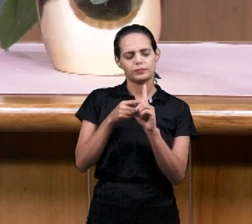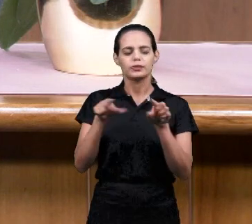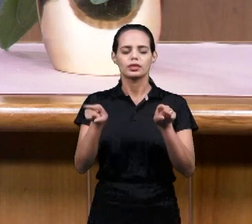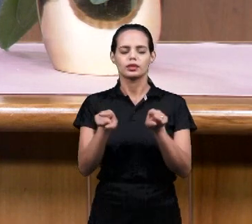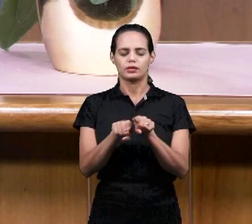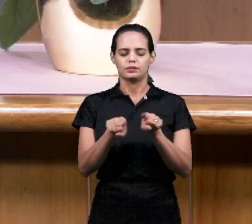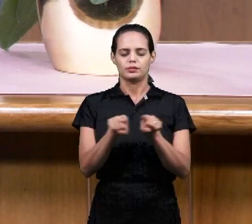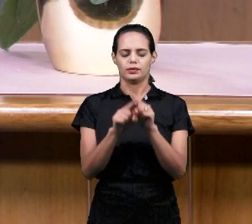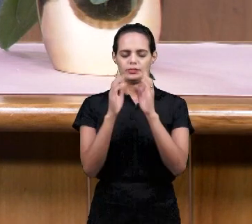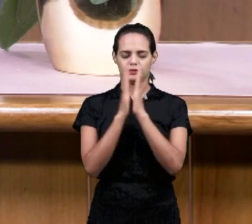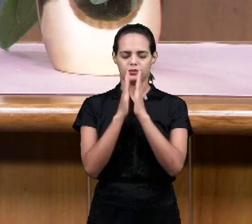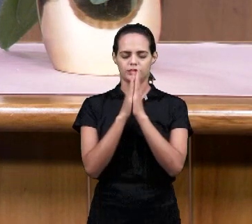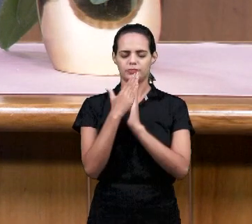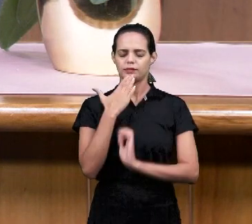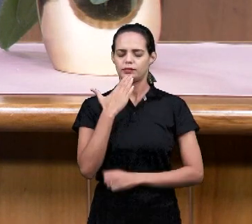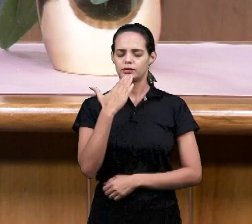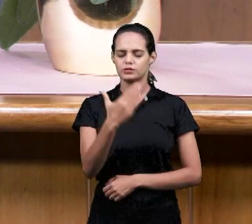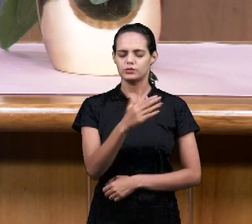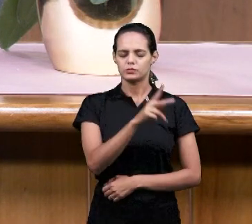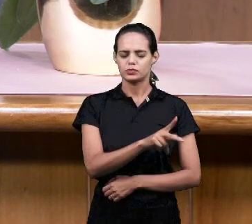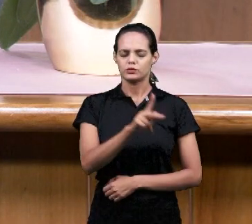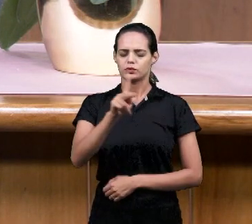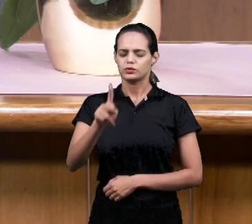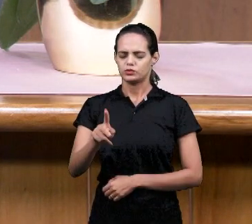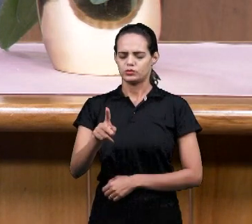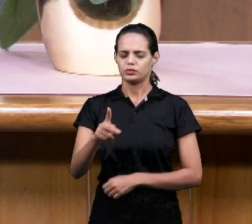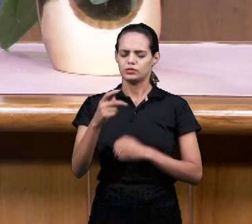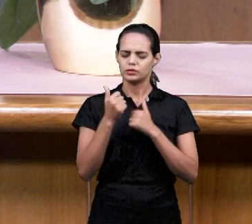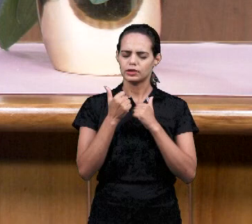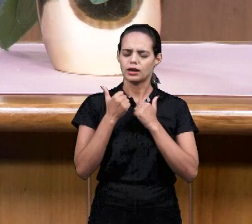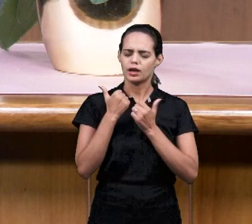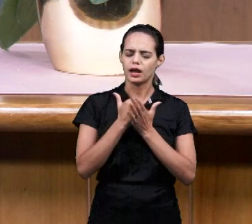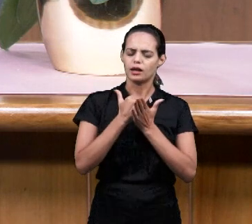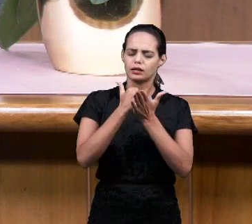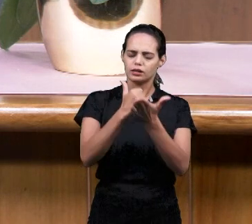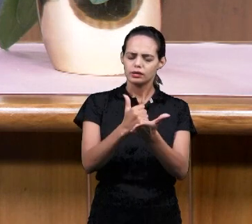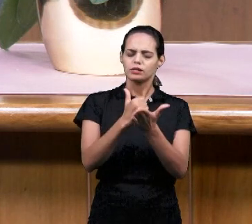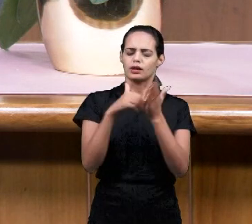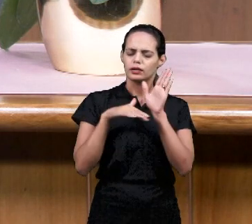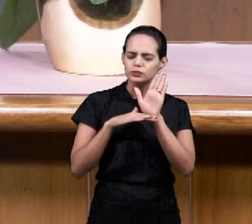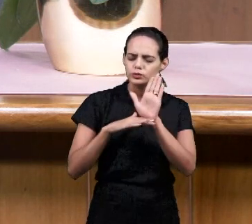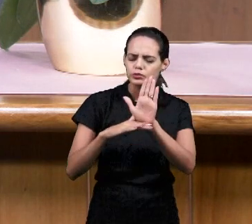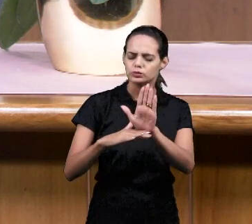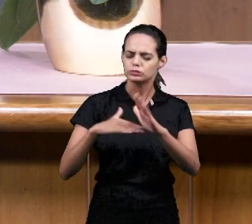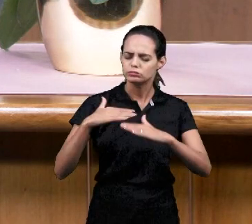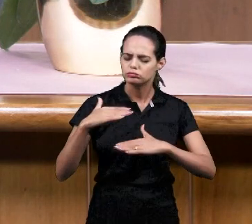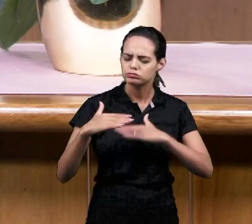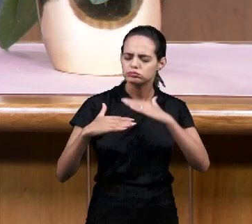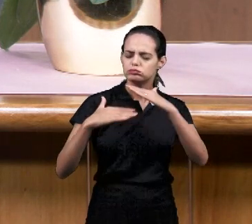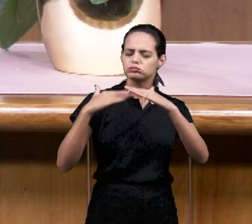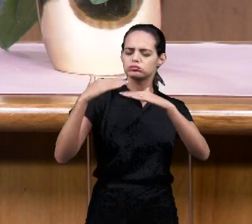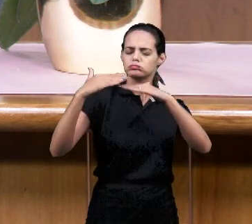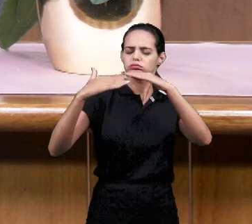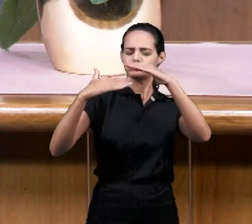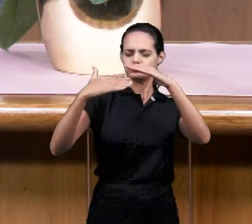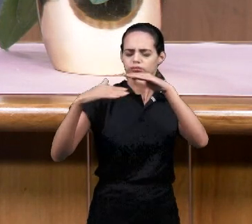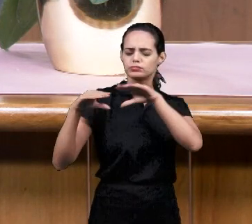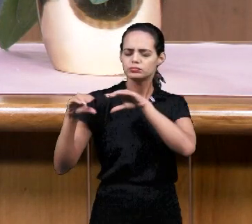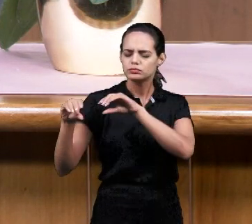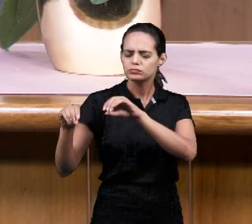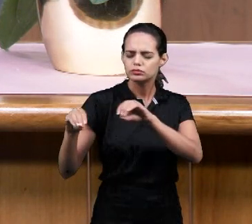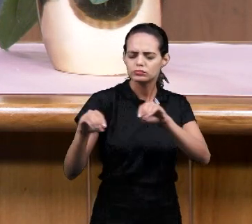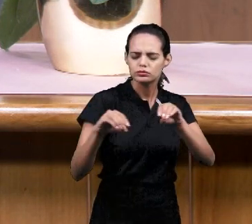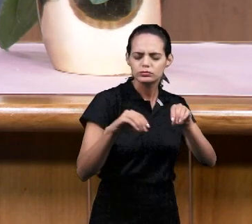que je puisse les rendre capables, en donnant toute la ressource pour transmettre le conseil du Seigneur à nos